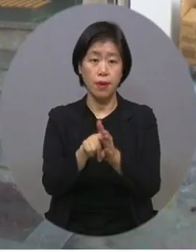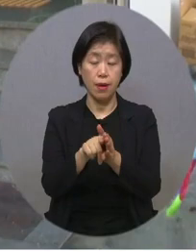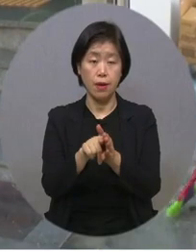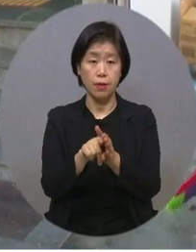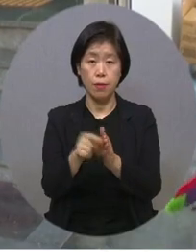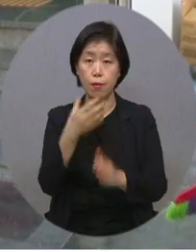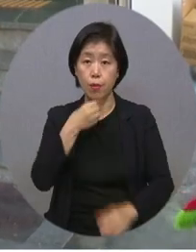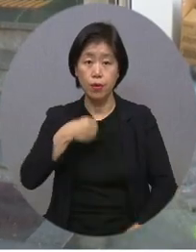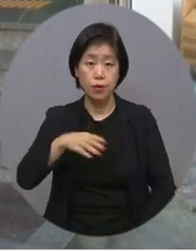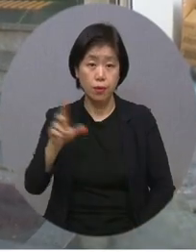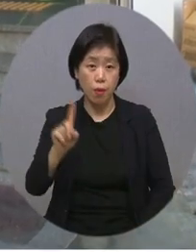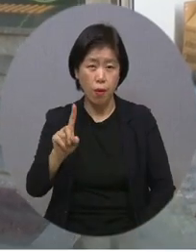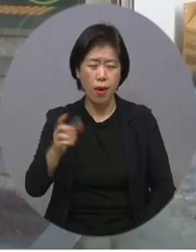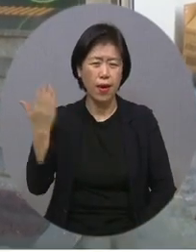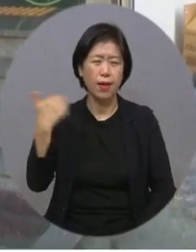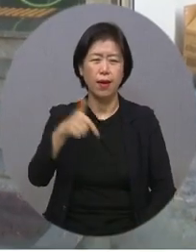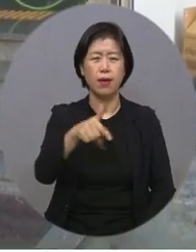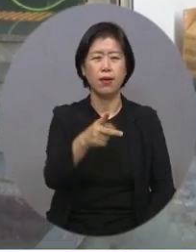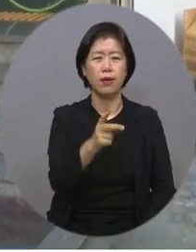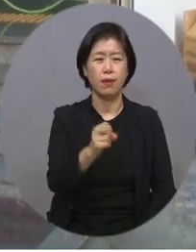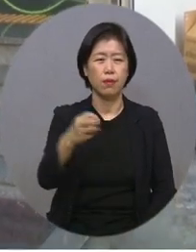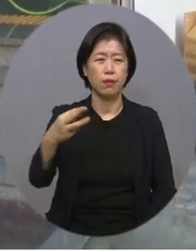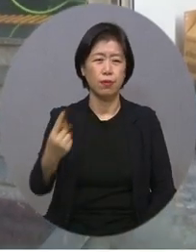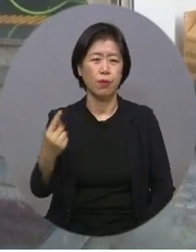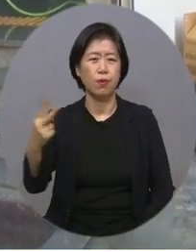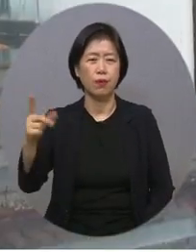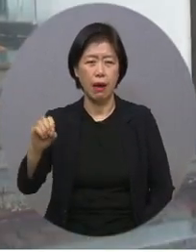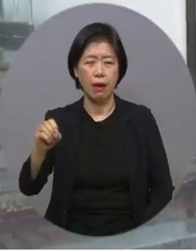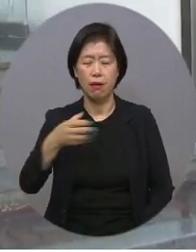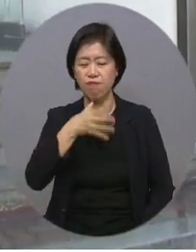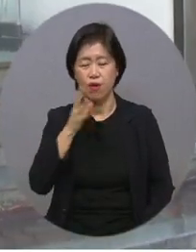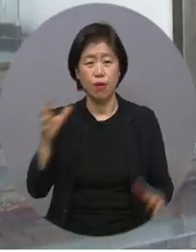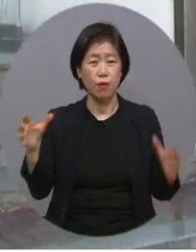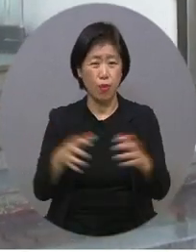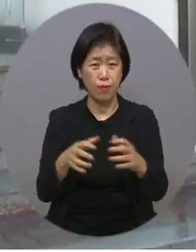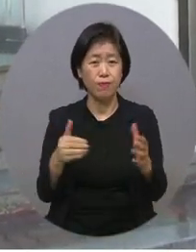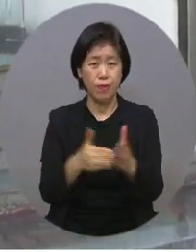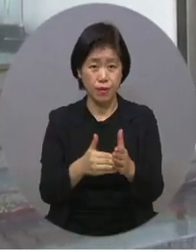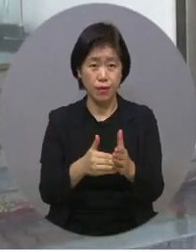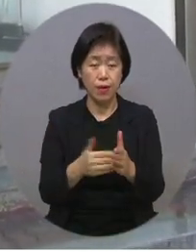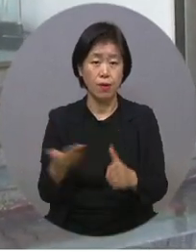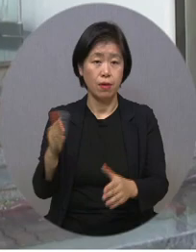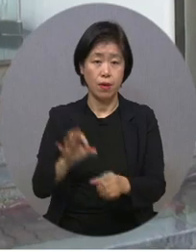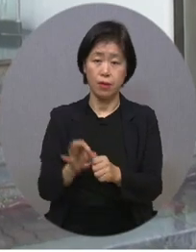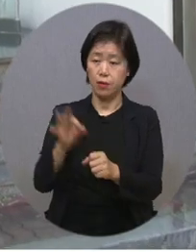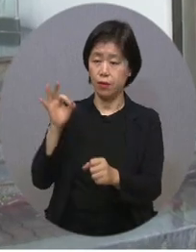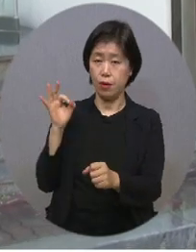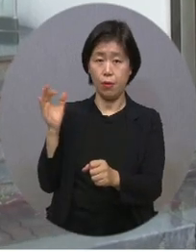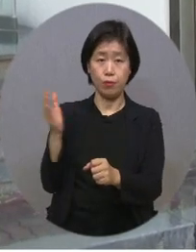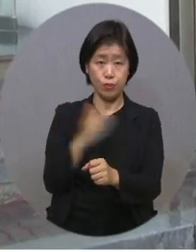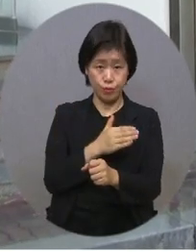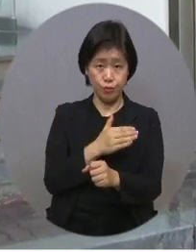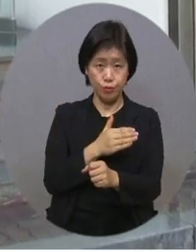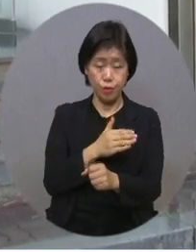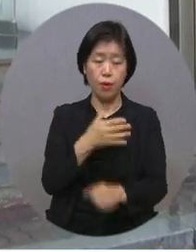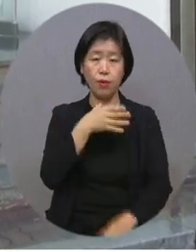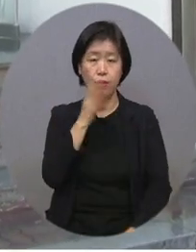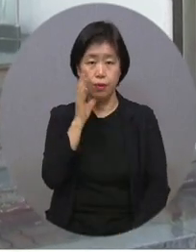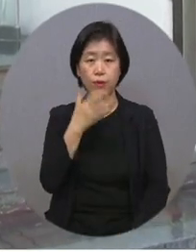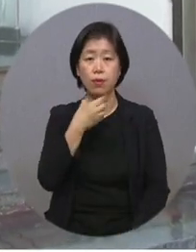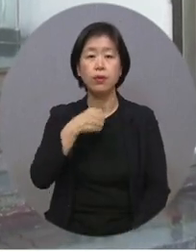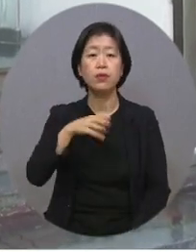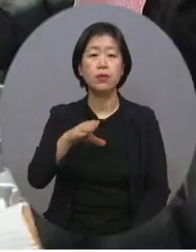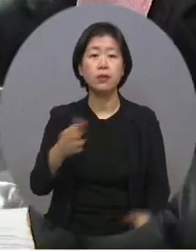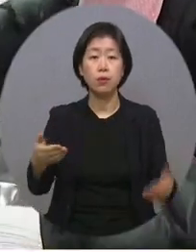밖에 없었거든요. 그렇죠. 그러다가 몇 년 전부터 한 10여 년 좀 넘게부터 어쩌다 하나씩 노인복지관을 군산에